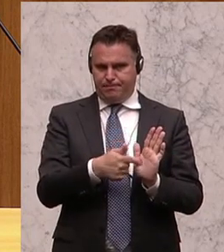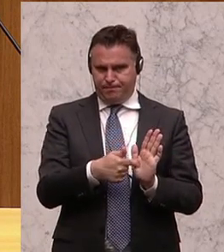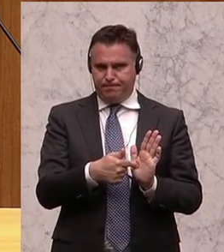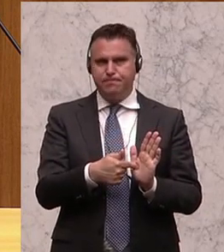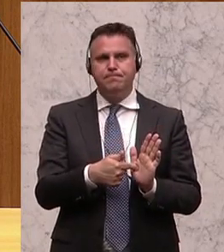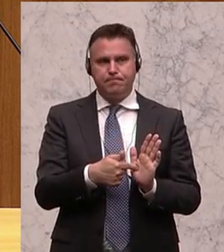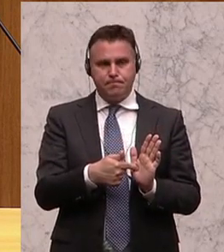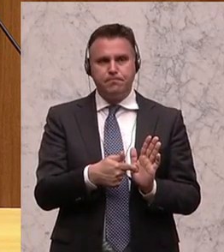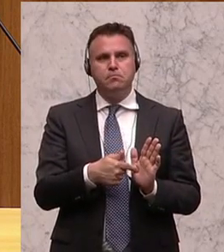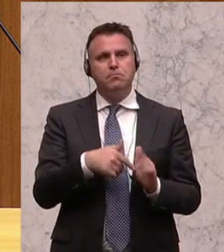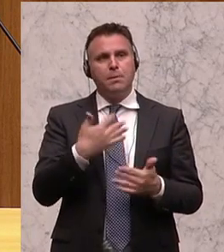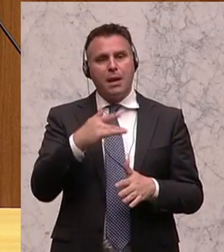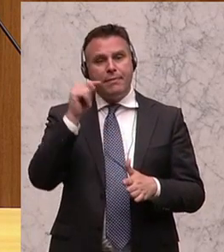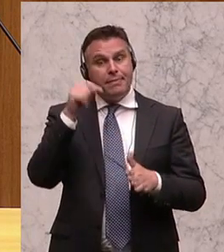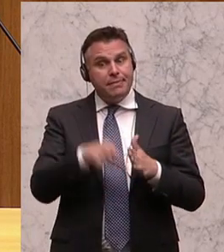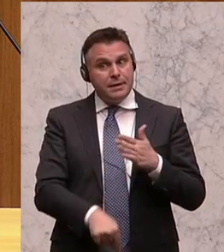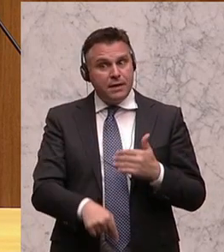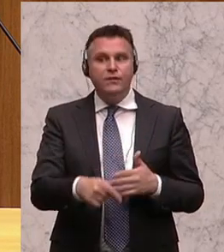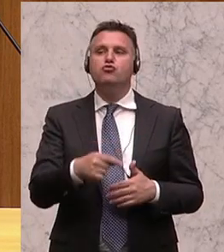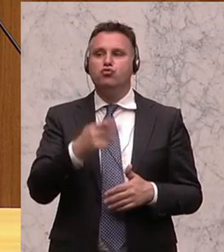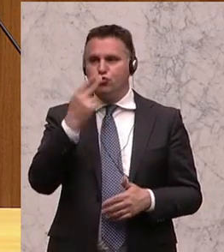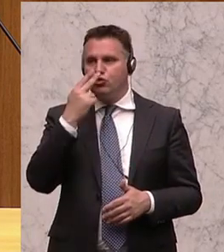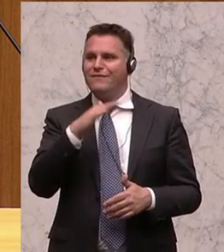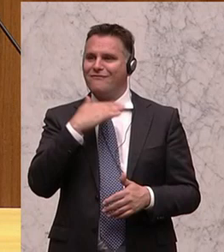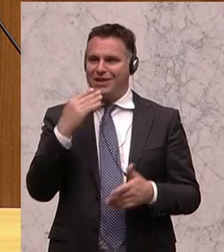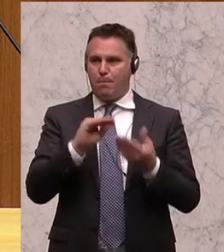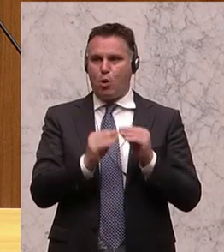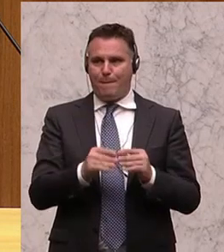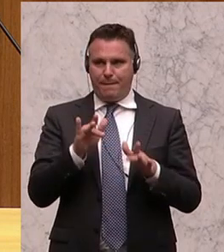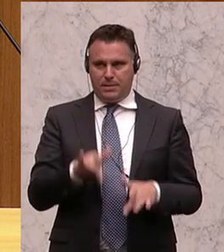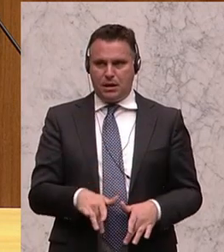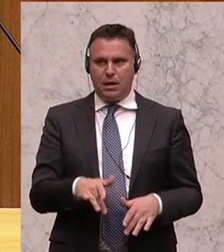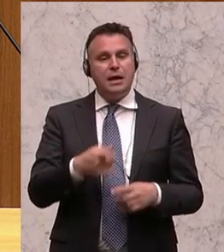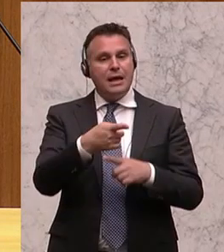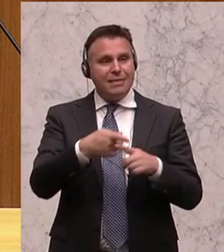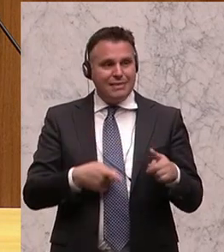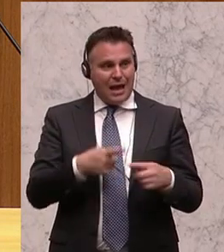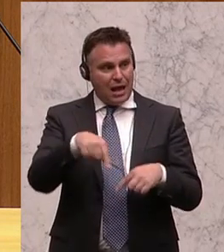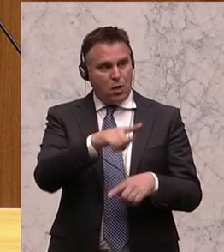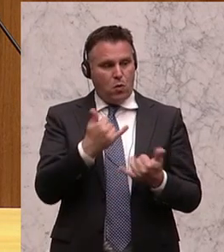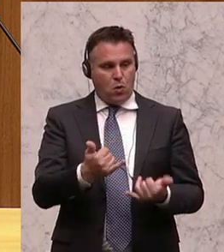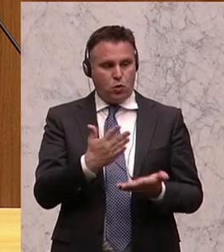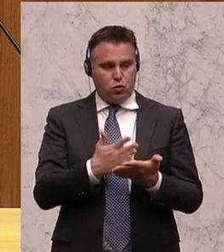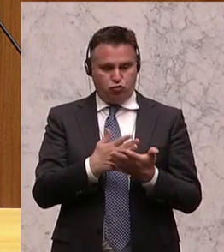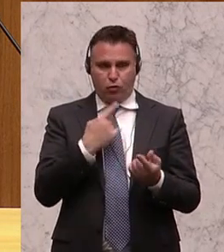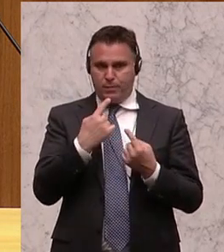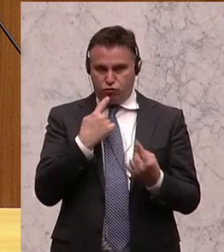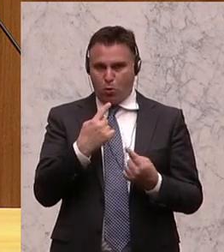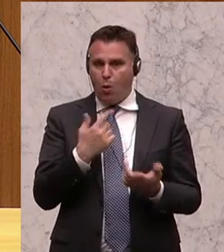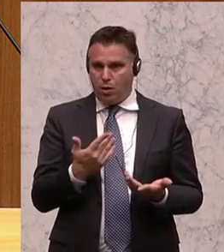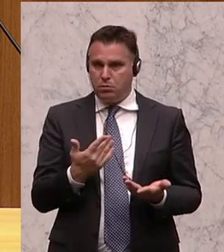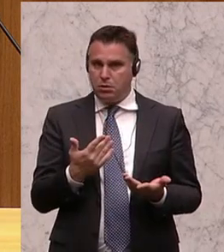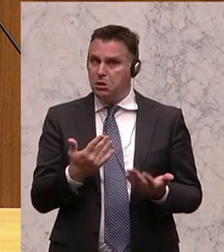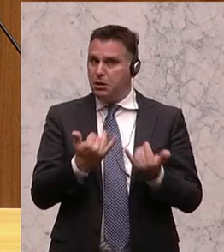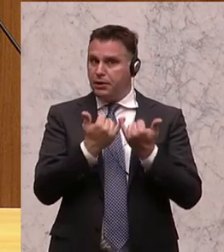Wie man dann ins Detail gegangen ist, haben wir eine Reihe von Problemen gesehen. Und ein Teil ist heute schon angesprochen worden der Probleme. Wir haben erstens die Fragestellung, wie